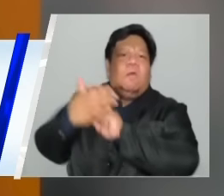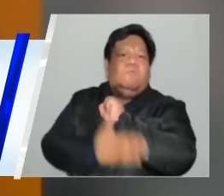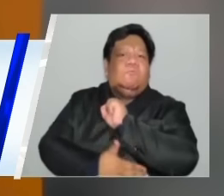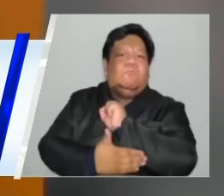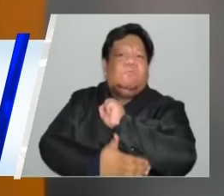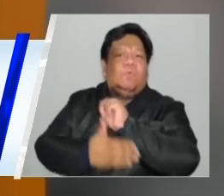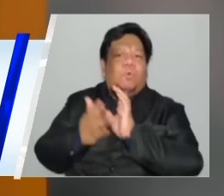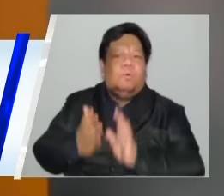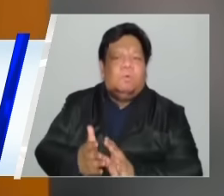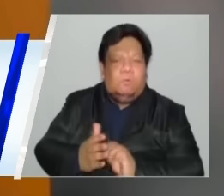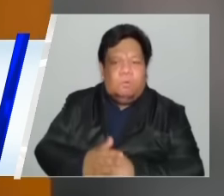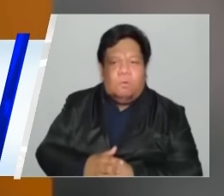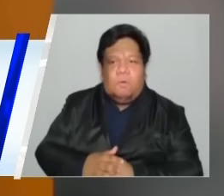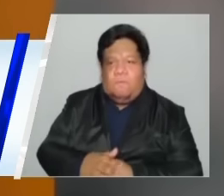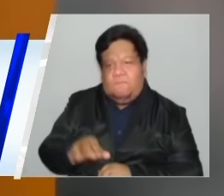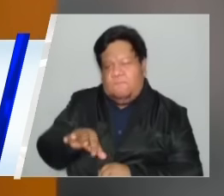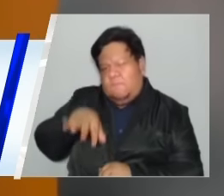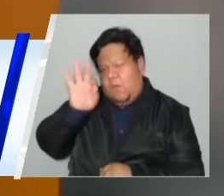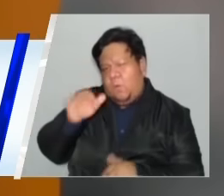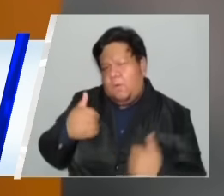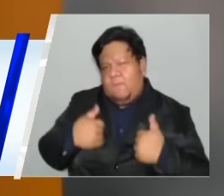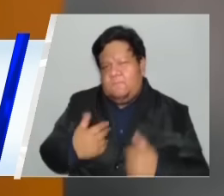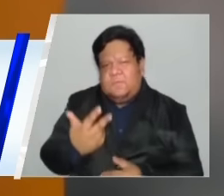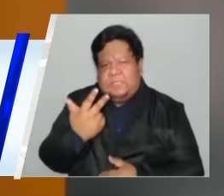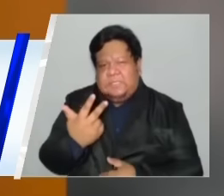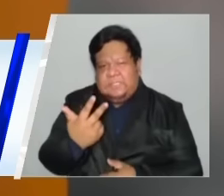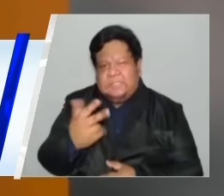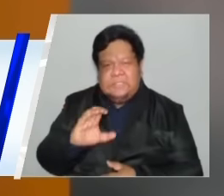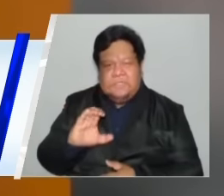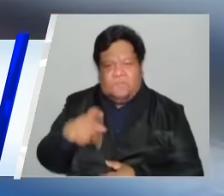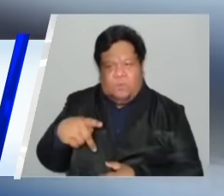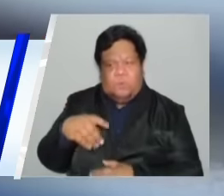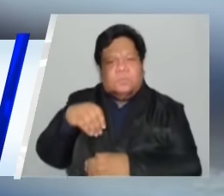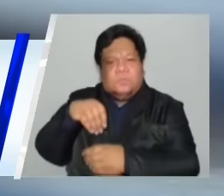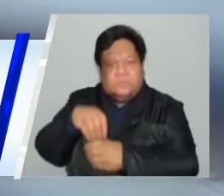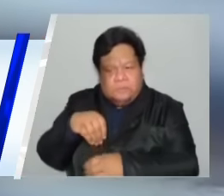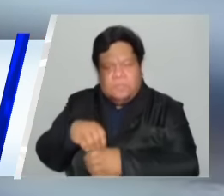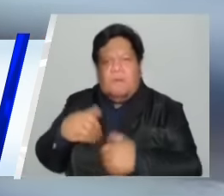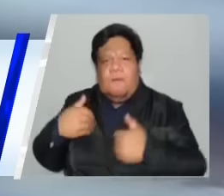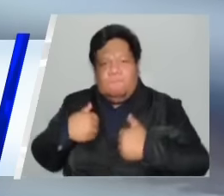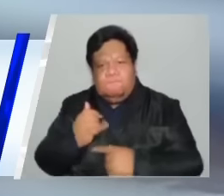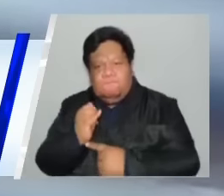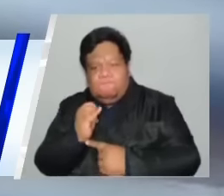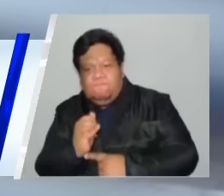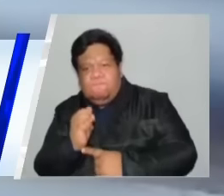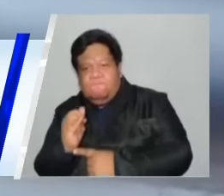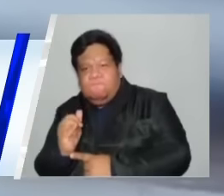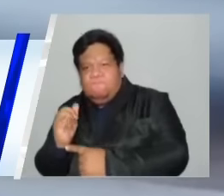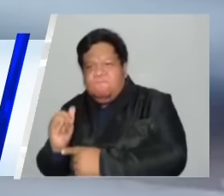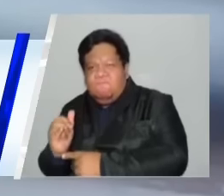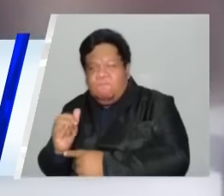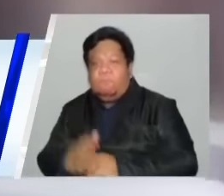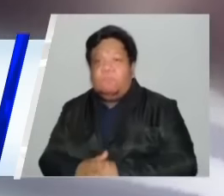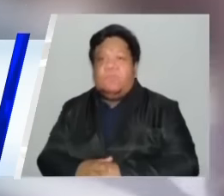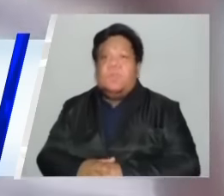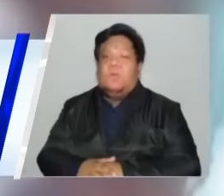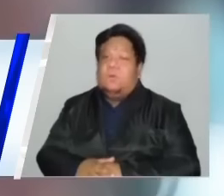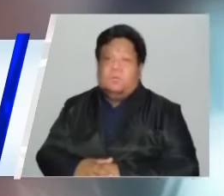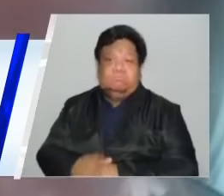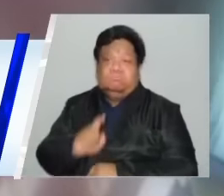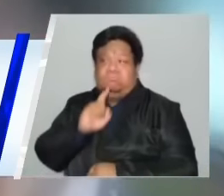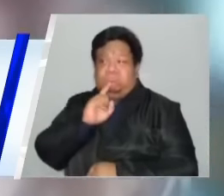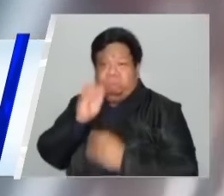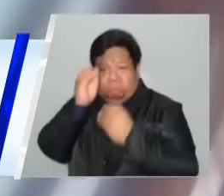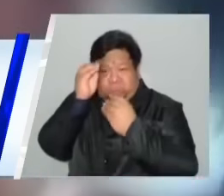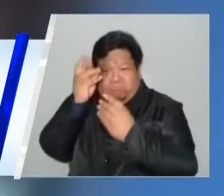suspek ang 3 cellphone na naglalaman ng masiselang video. Sa impormasyong nakuha ng mga otoridad, mahigit